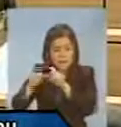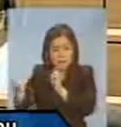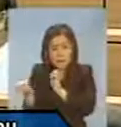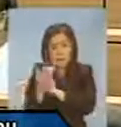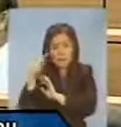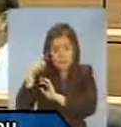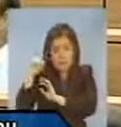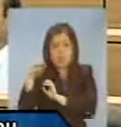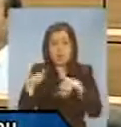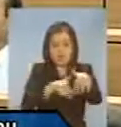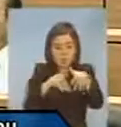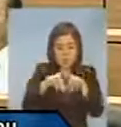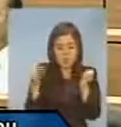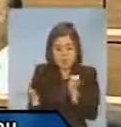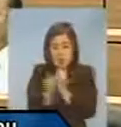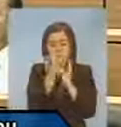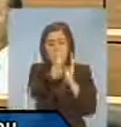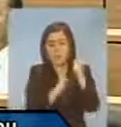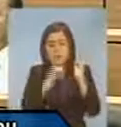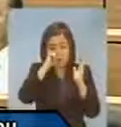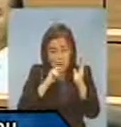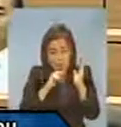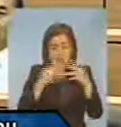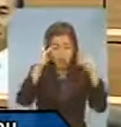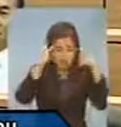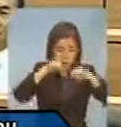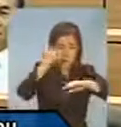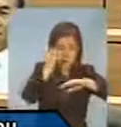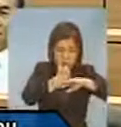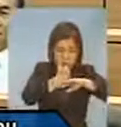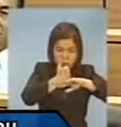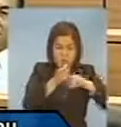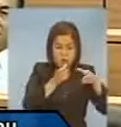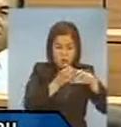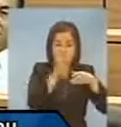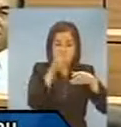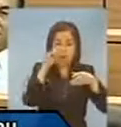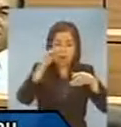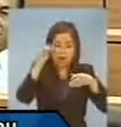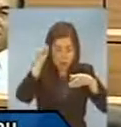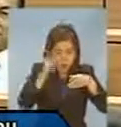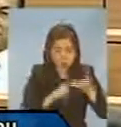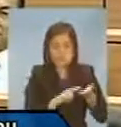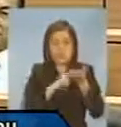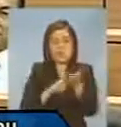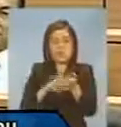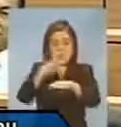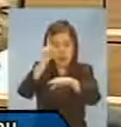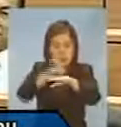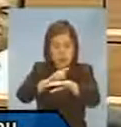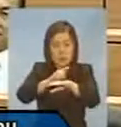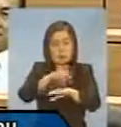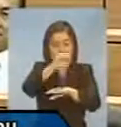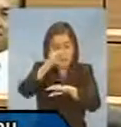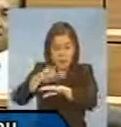นนะครับซึ่งคุณบุญยอดให้ข้อมูลนะครับว่าลูกของคุณพันศักดิ์ก็ไปให้สัมภาษณ์มติชนออนไลน์ว่าก็ประมา